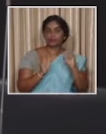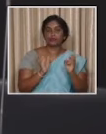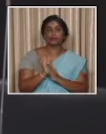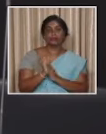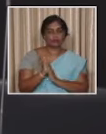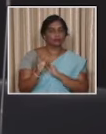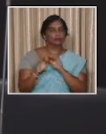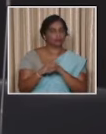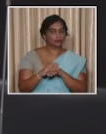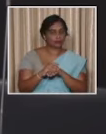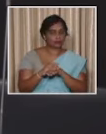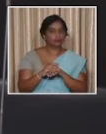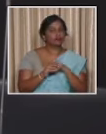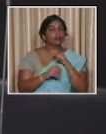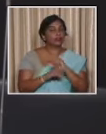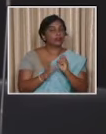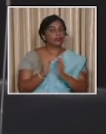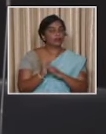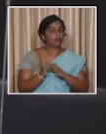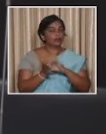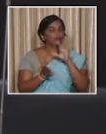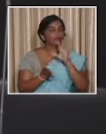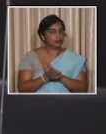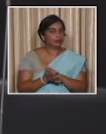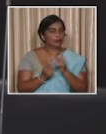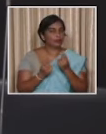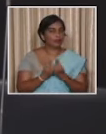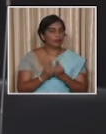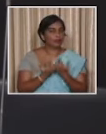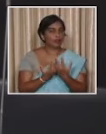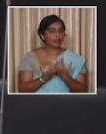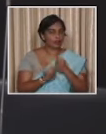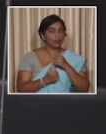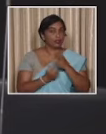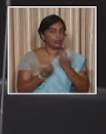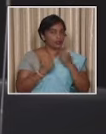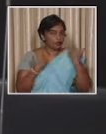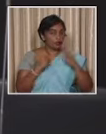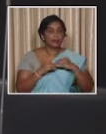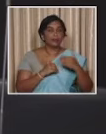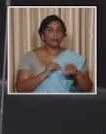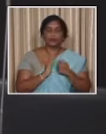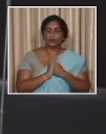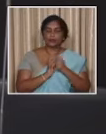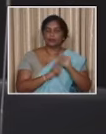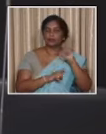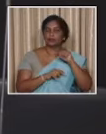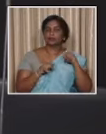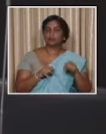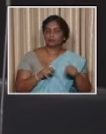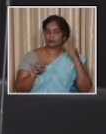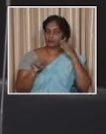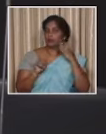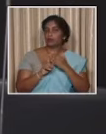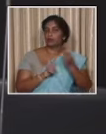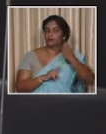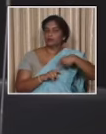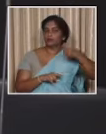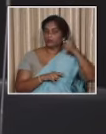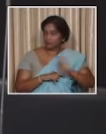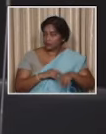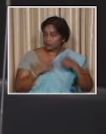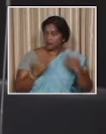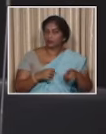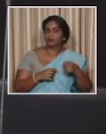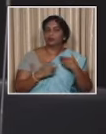පත් කරලා තියෙනවා. ඒ කමිටු තීරණය මම හිතනවා ඉතාම ඉක්මනින් ලැබෙයි. ලැබුණාට පස්සේ අපි මේ ගරු සභාවේදී ඒ පිළිබඳ එකඟතාවයක් පළ